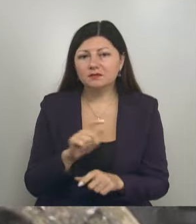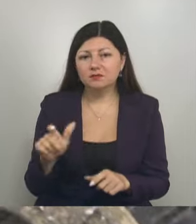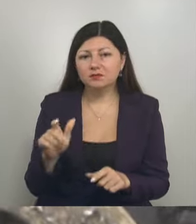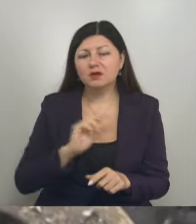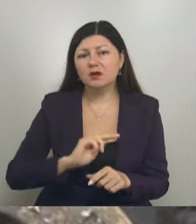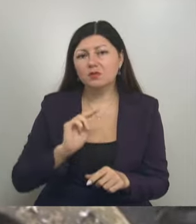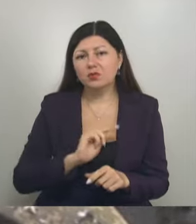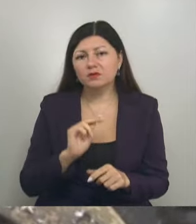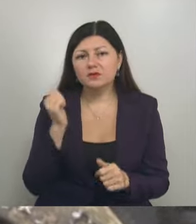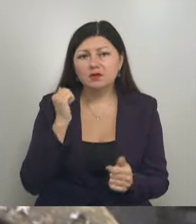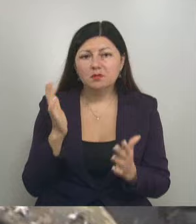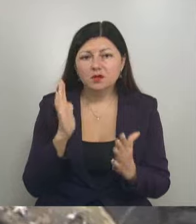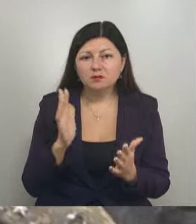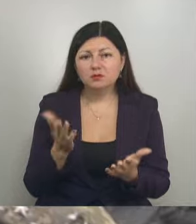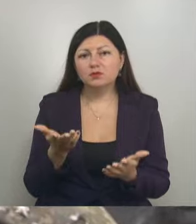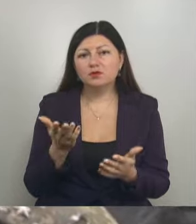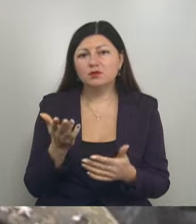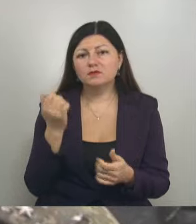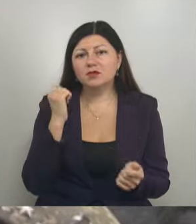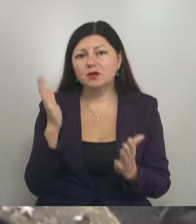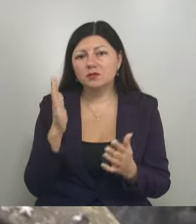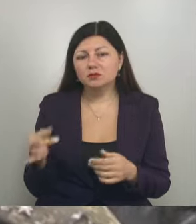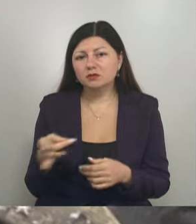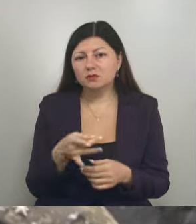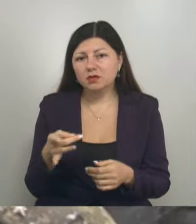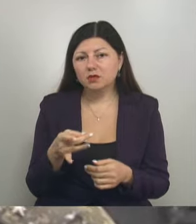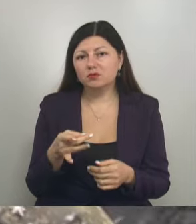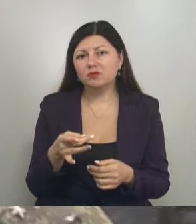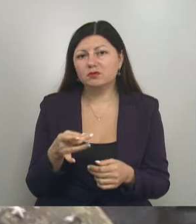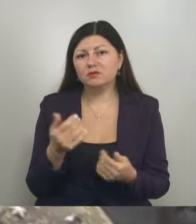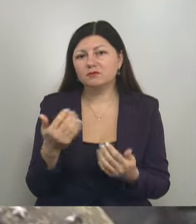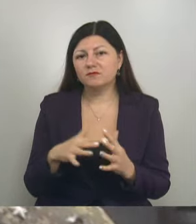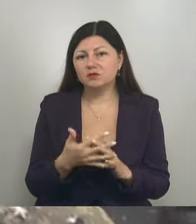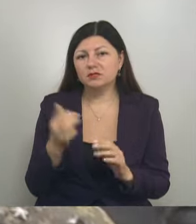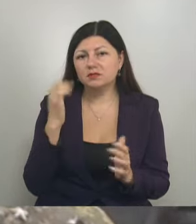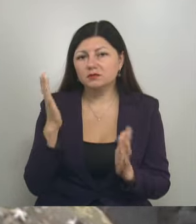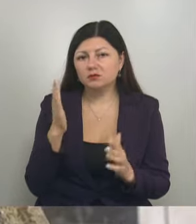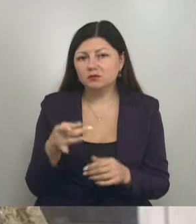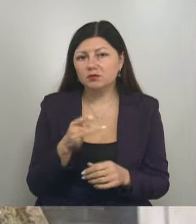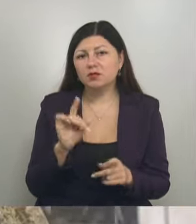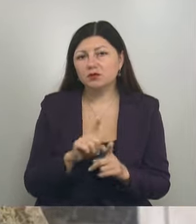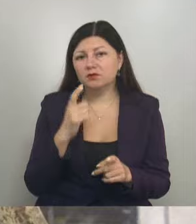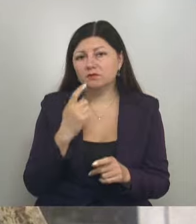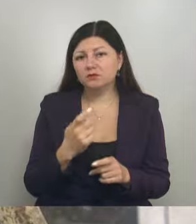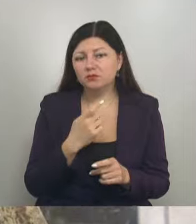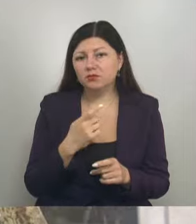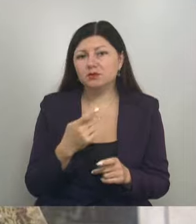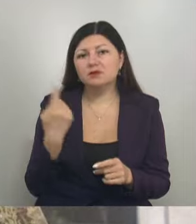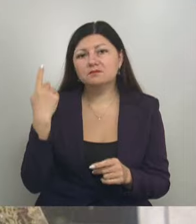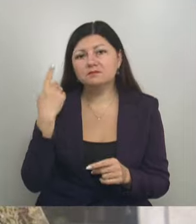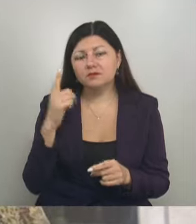Работал в Старом Осколе, в Староскольском районе, в селах Староскольского района, а также в городе Губкине. Данная инициатива